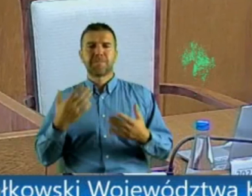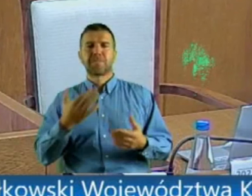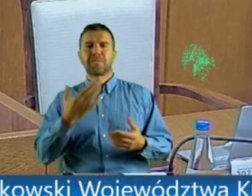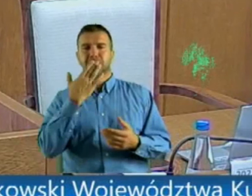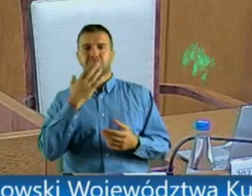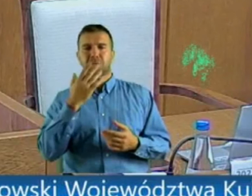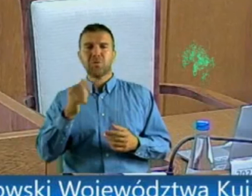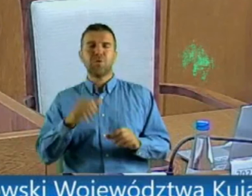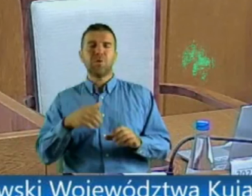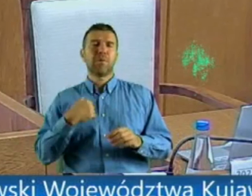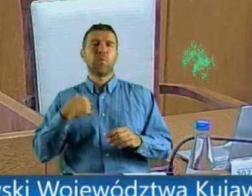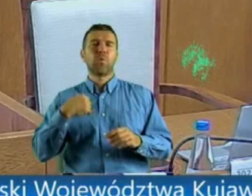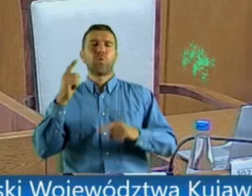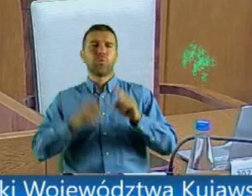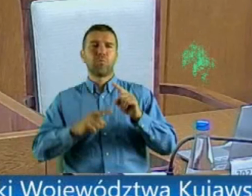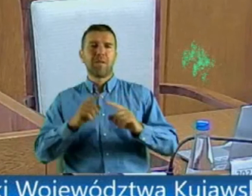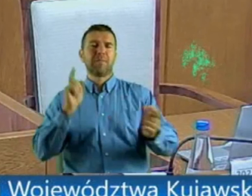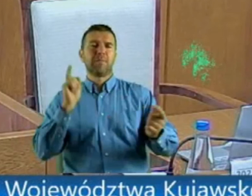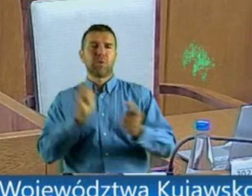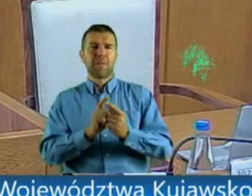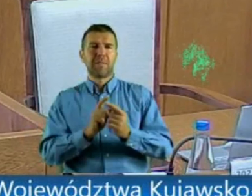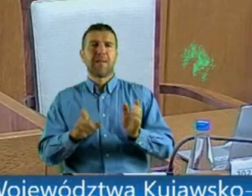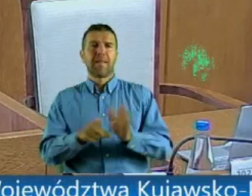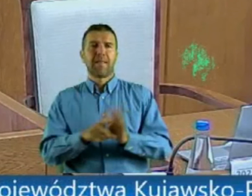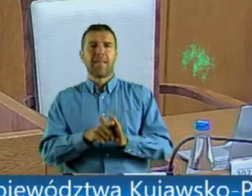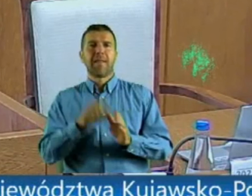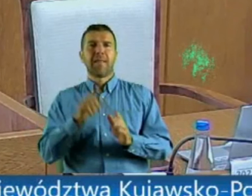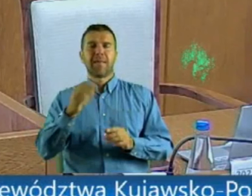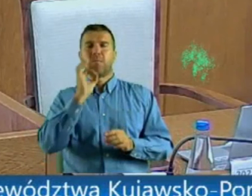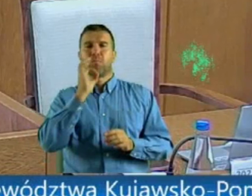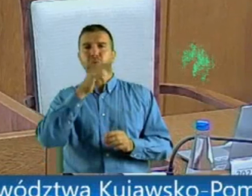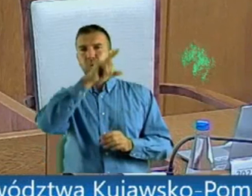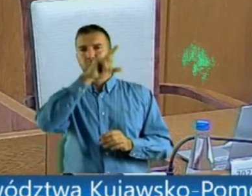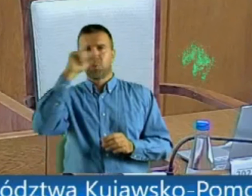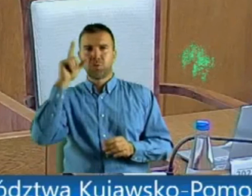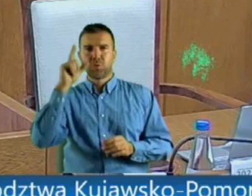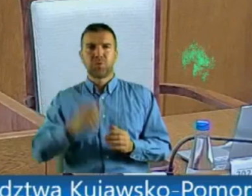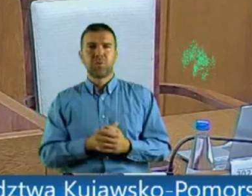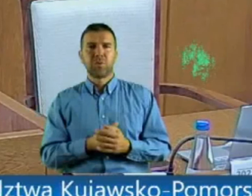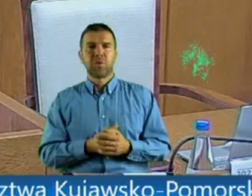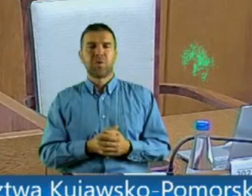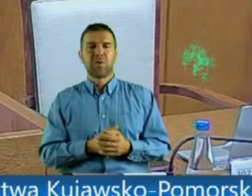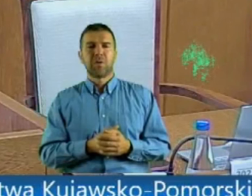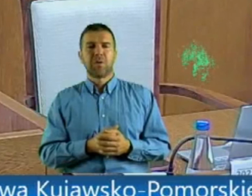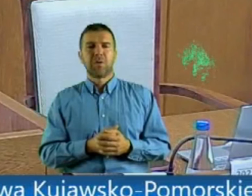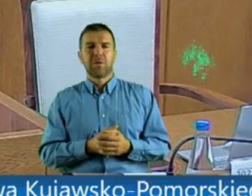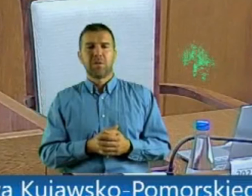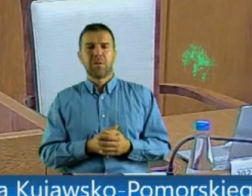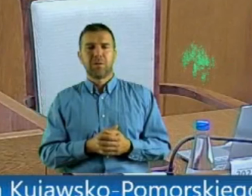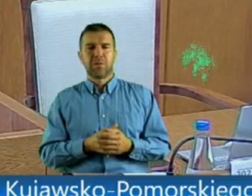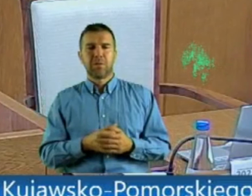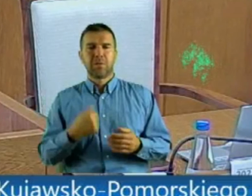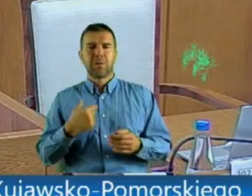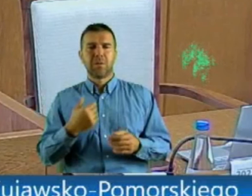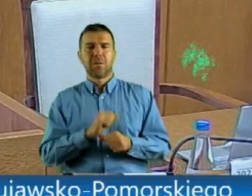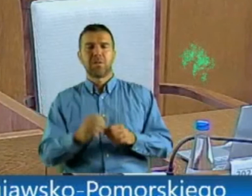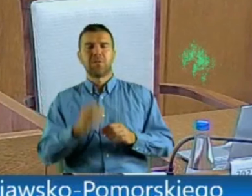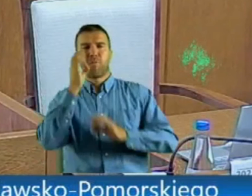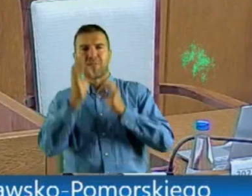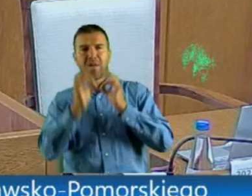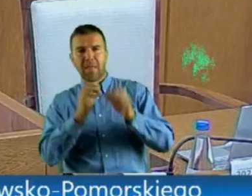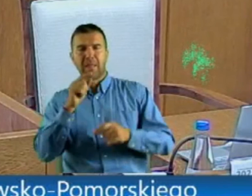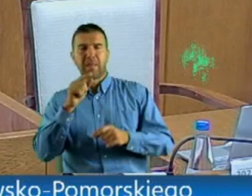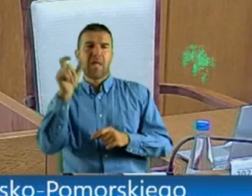by był cykl wsparcia dla tych młodych ludzi w formule nawet online, edukowania ich,